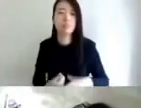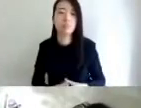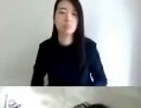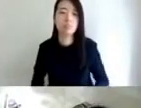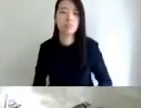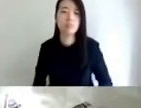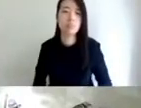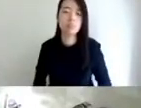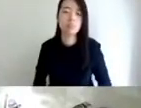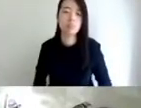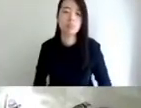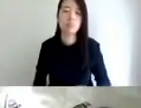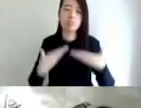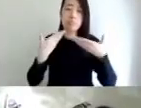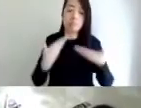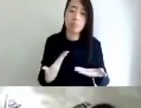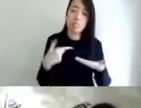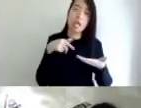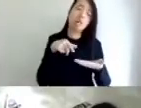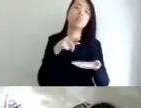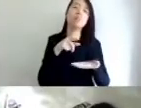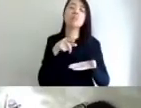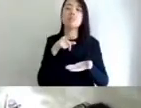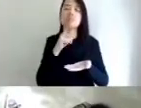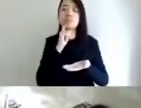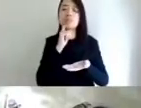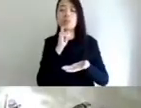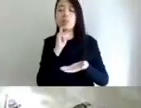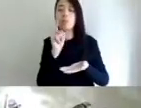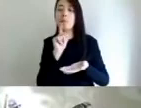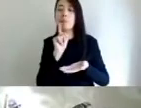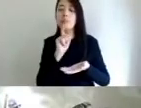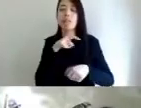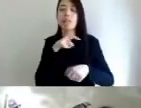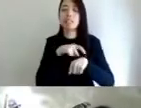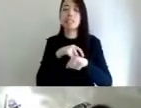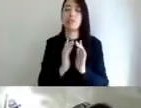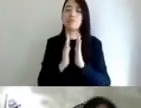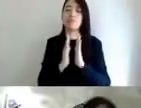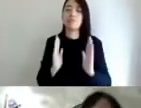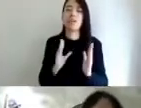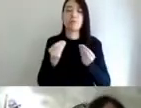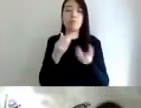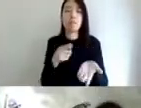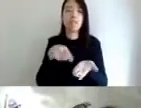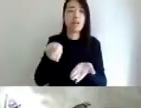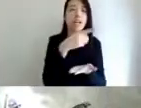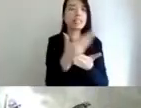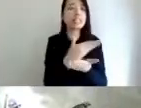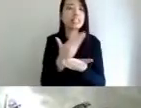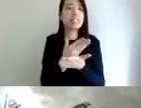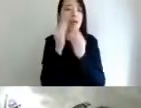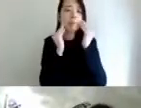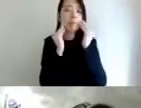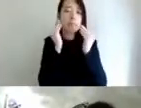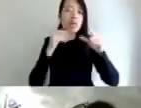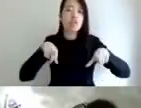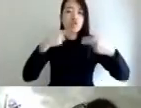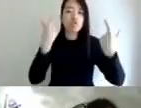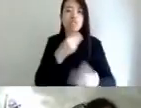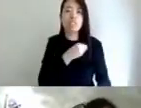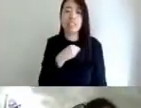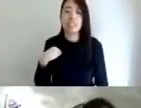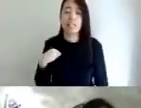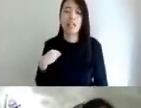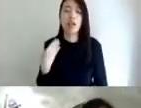好，咁呢个时候咧有一个时间咧，俾大家去试下做一个树医生喎。咁大家学咗啊，我哋